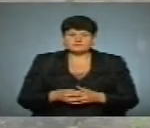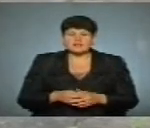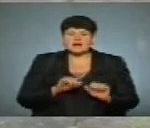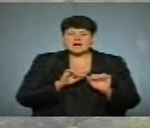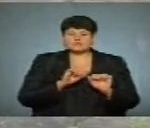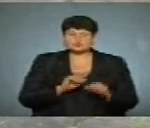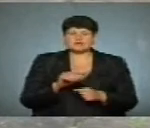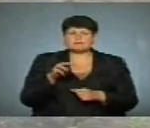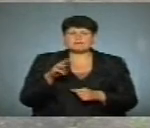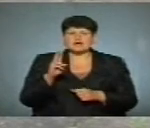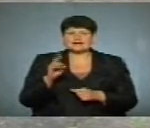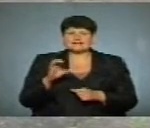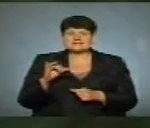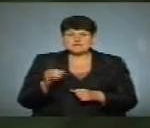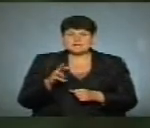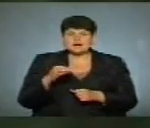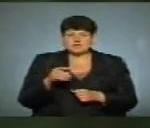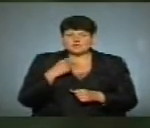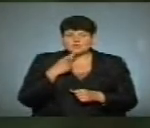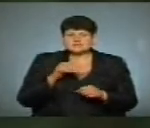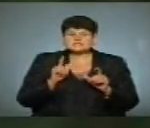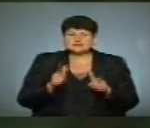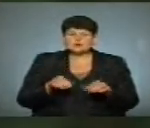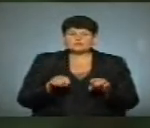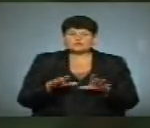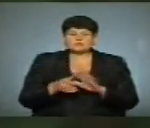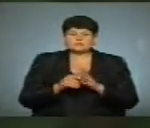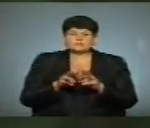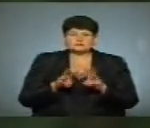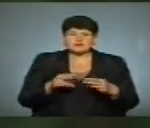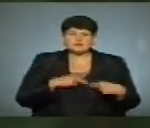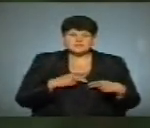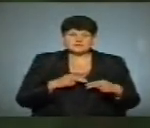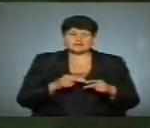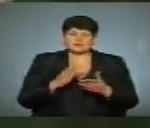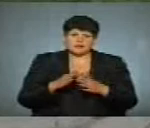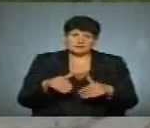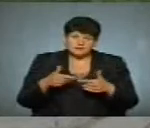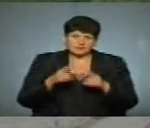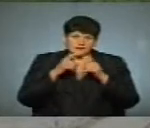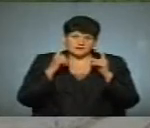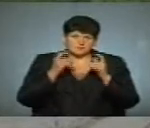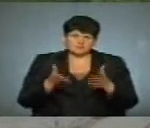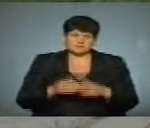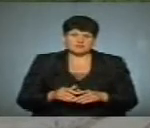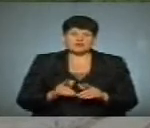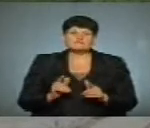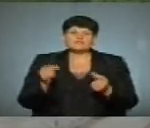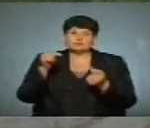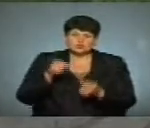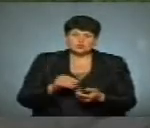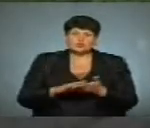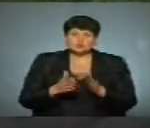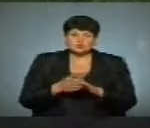Павла Бузька Максим Майка каже, згідно з постановою Кабміну, працівники магазину мали надати маску. Відповідно до положень постанови